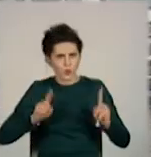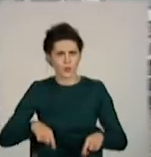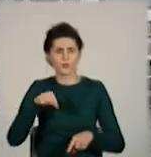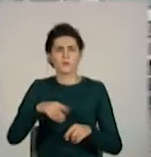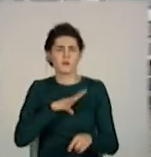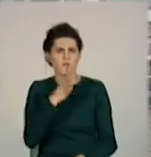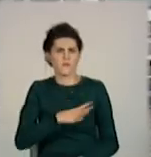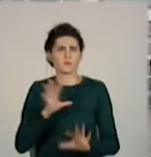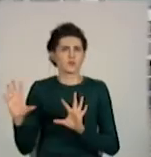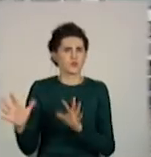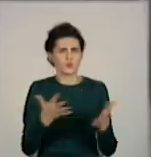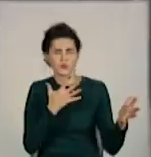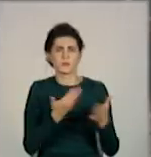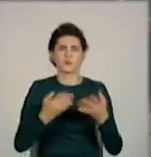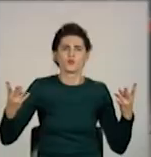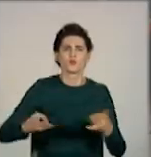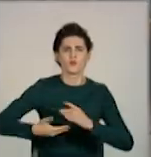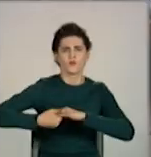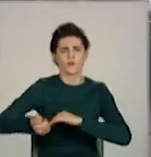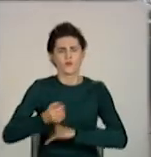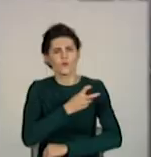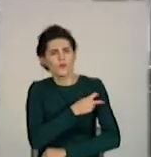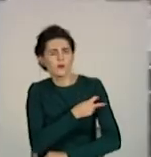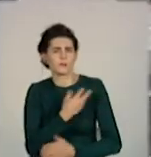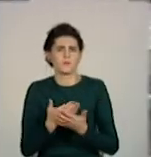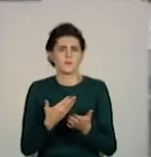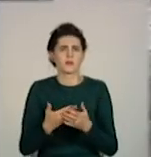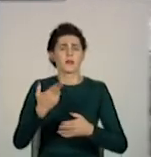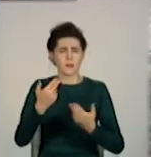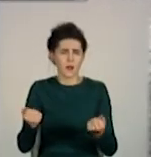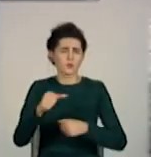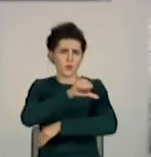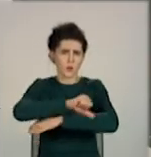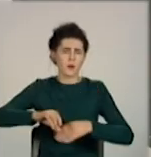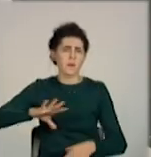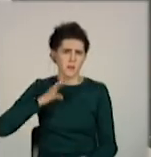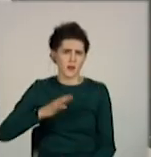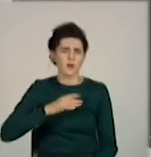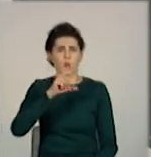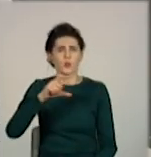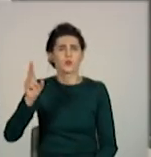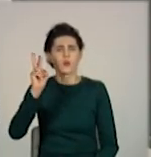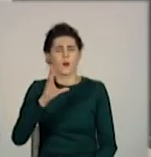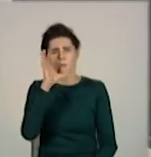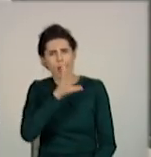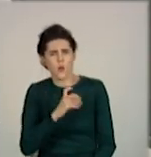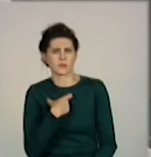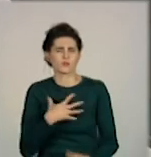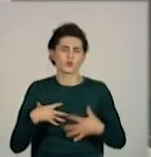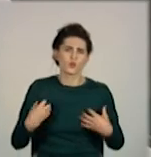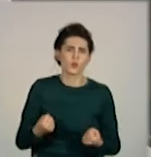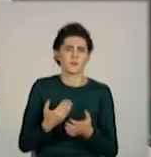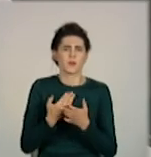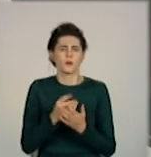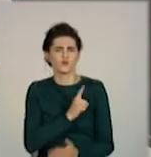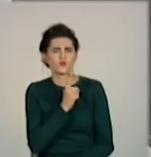які потребують термінової реакції лікарів. Зазвичай на кордоні це бувають люди, яким стає погано під час очікування